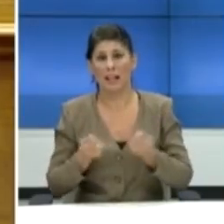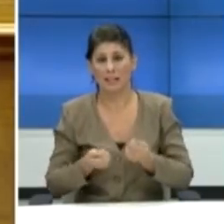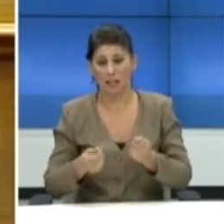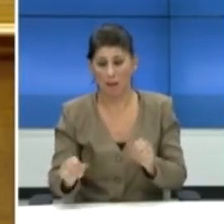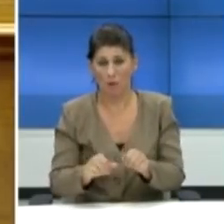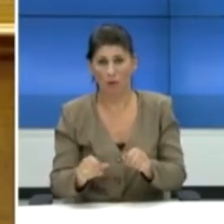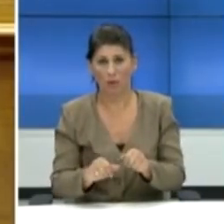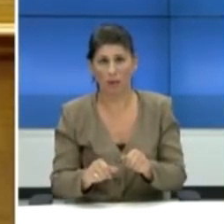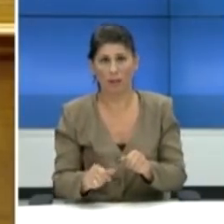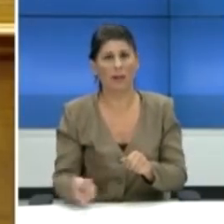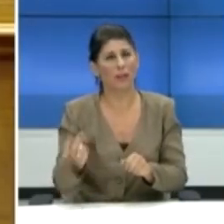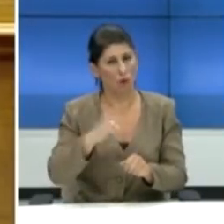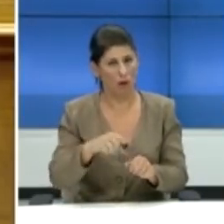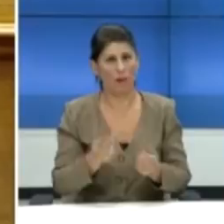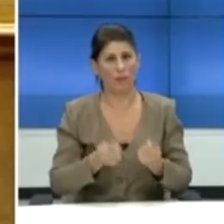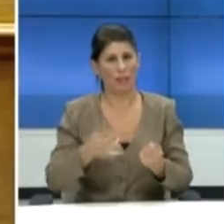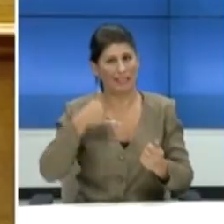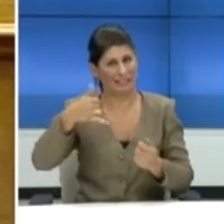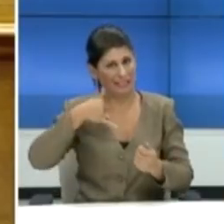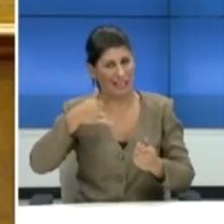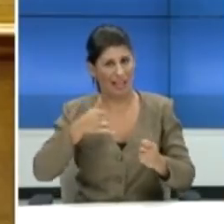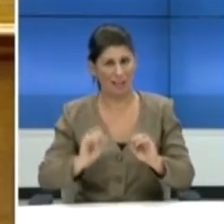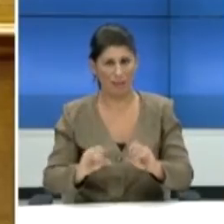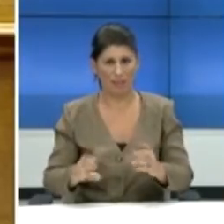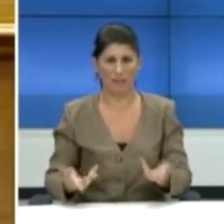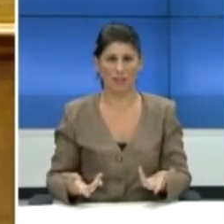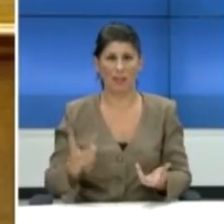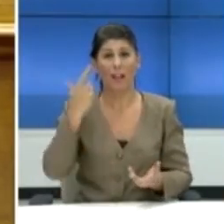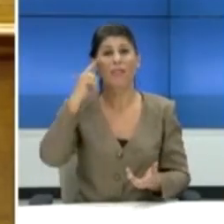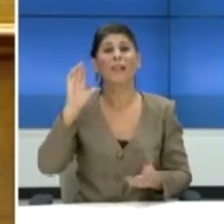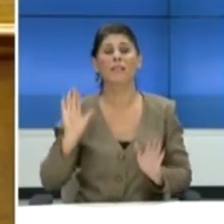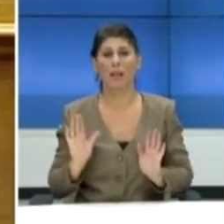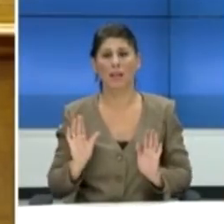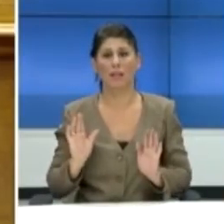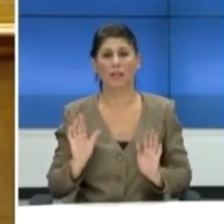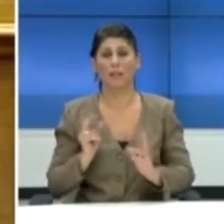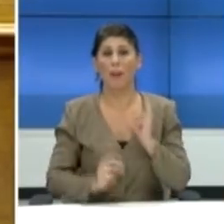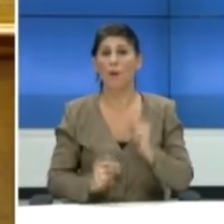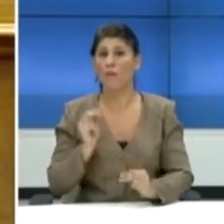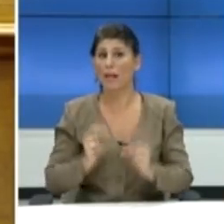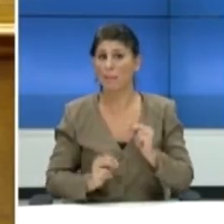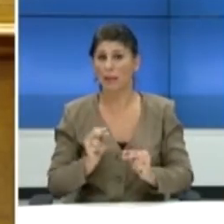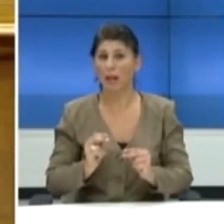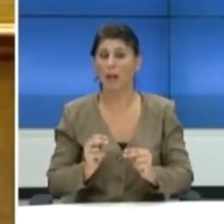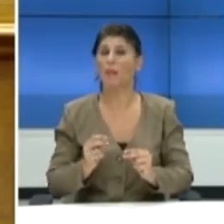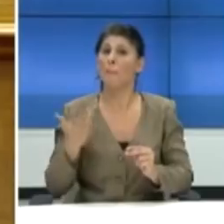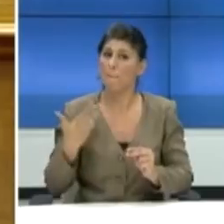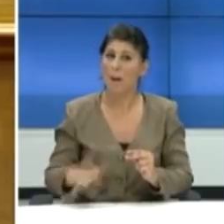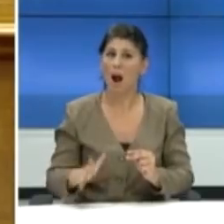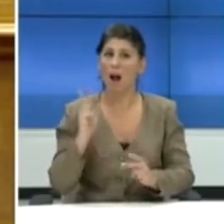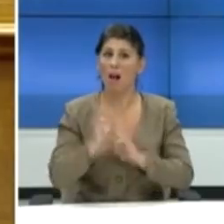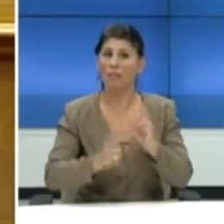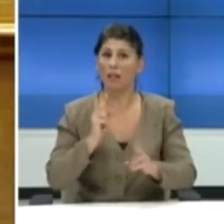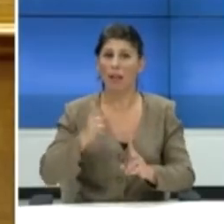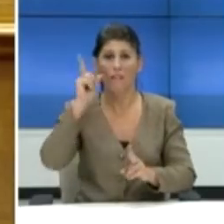κοντά και τα άλλα θα τα κάνουν με τηλεκπαίδευση? Δεν γνωρίζετε τα προβλήματα που ήδη